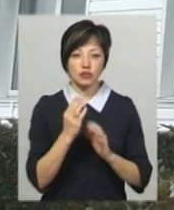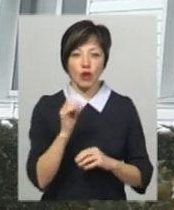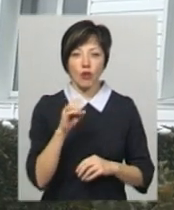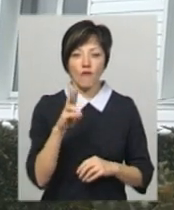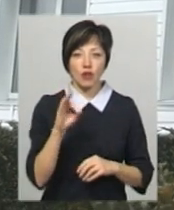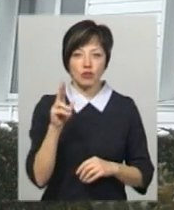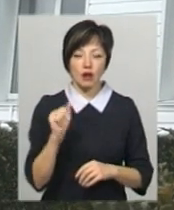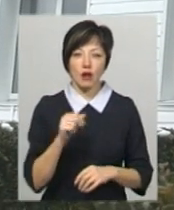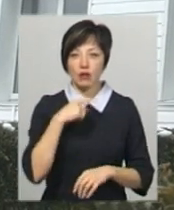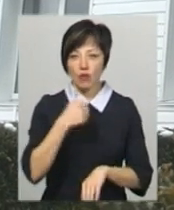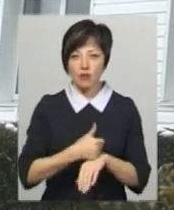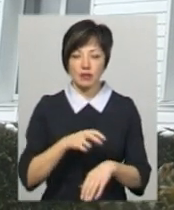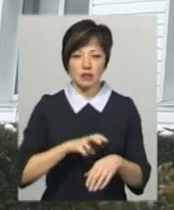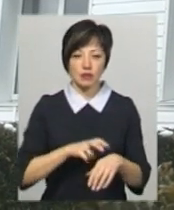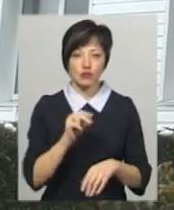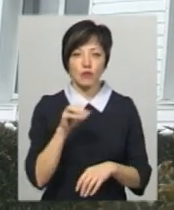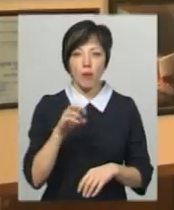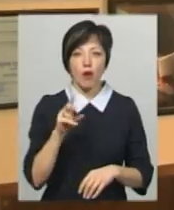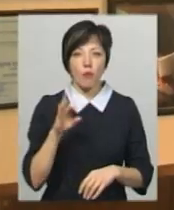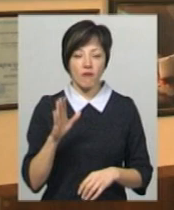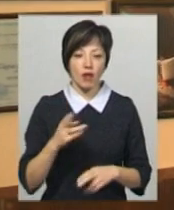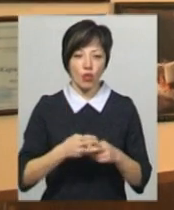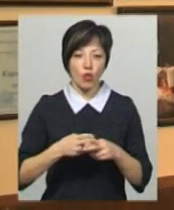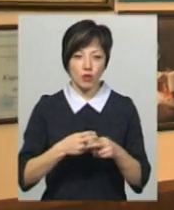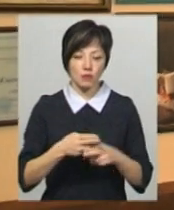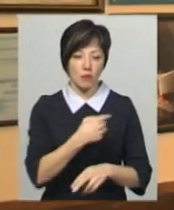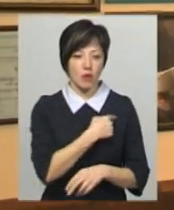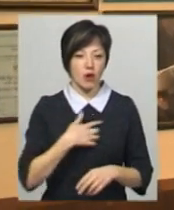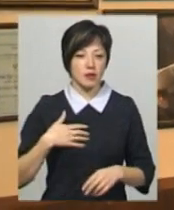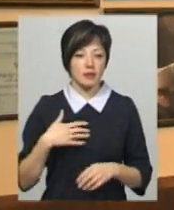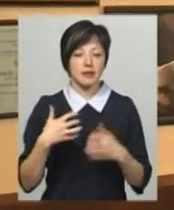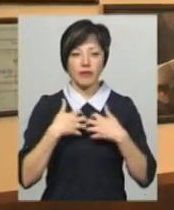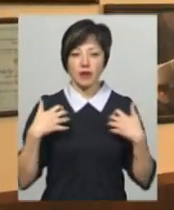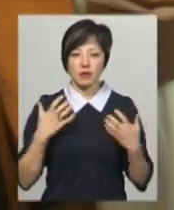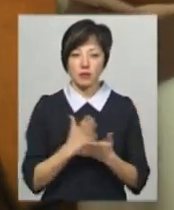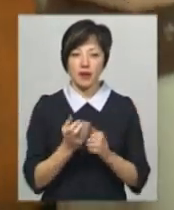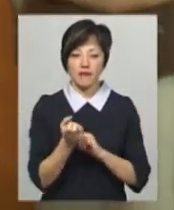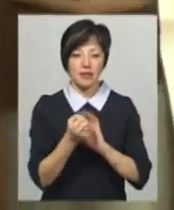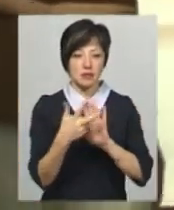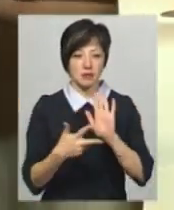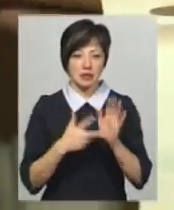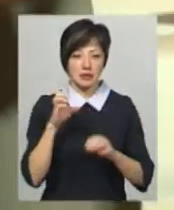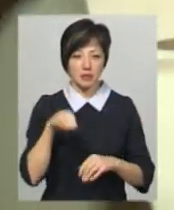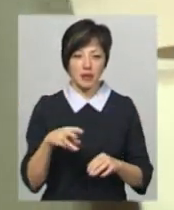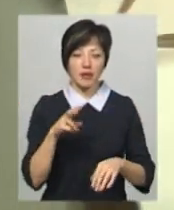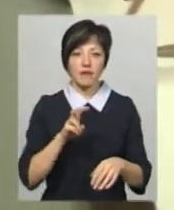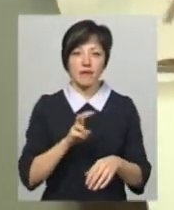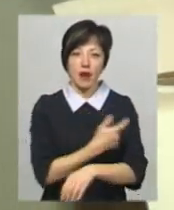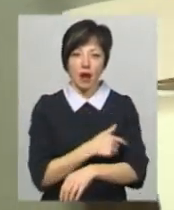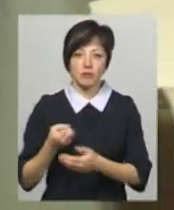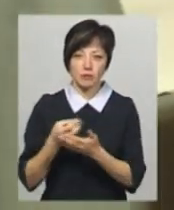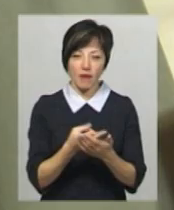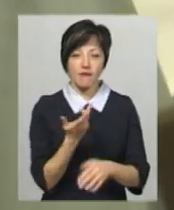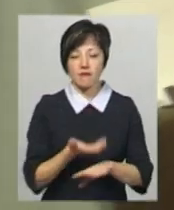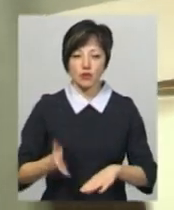словами головного лікаря медзакладу Кирила Чумакова, лезо ножа, яким поранили тварину, має 18 сантиметрів. В лікарню собаку доправили у